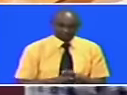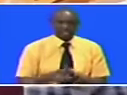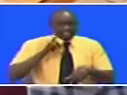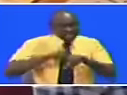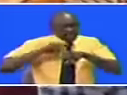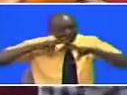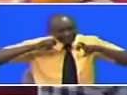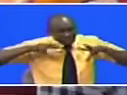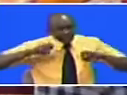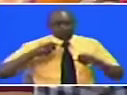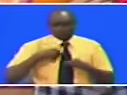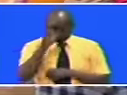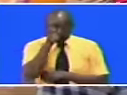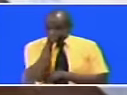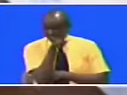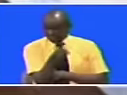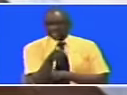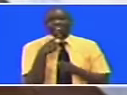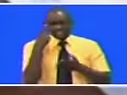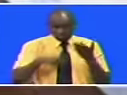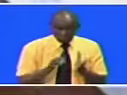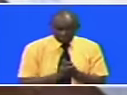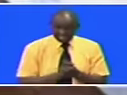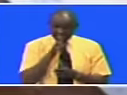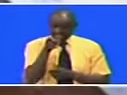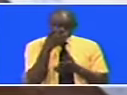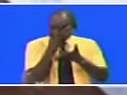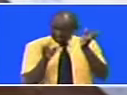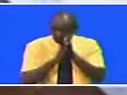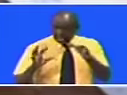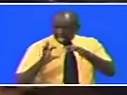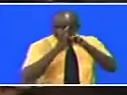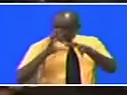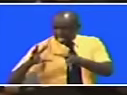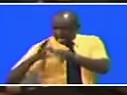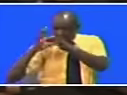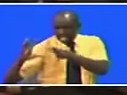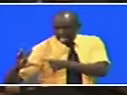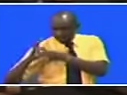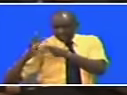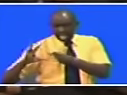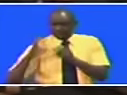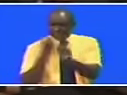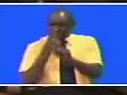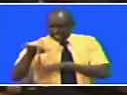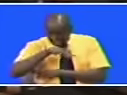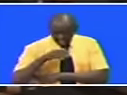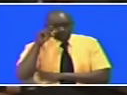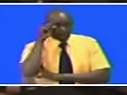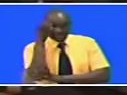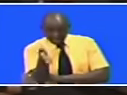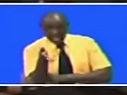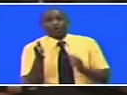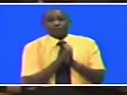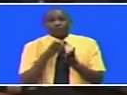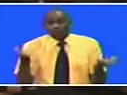Uchunguzi wa maafisa wa polisi ukionyesha jinsi mtandao huo ulitia mizizi yake na kuendesha biashara hiyo haramu hapa Mombasa